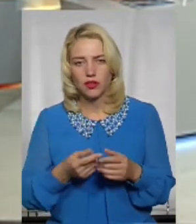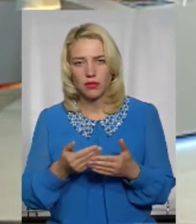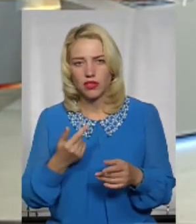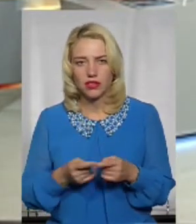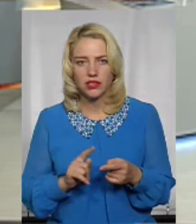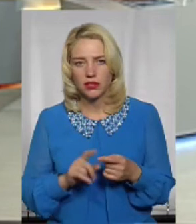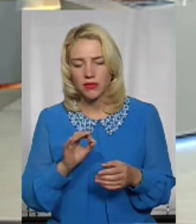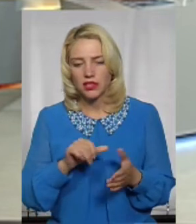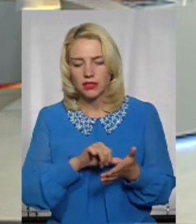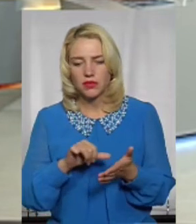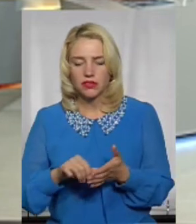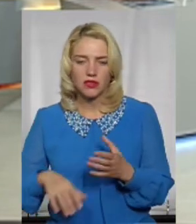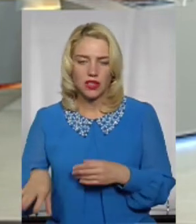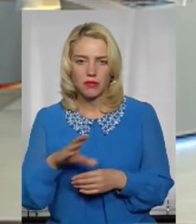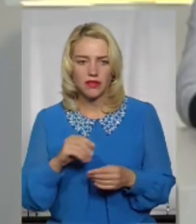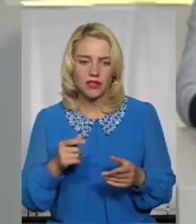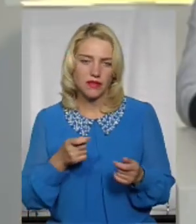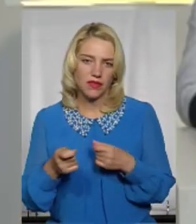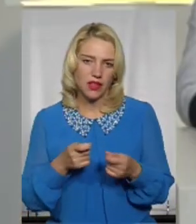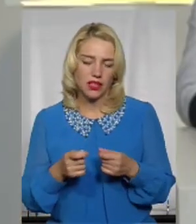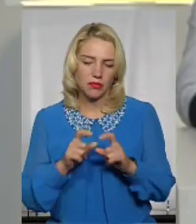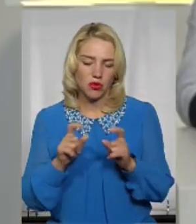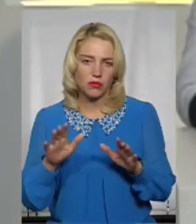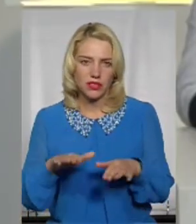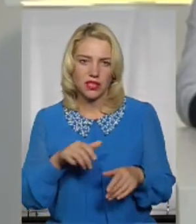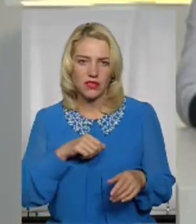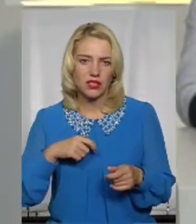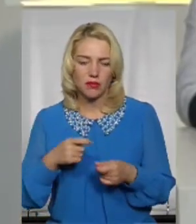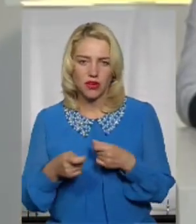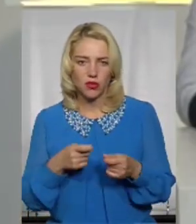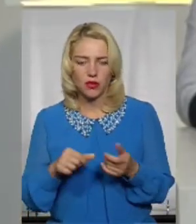з представниками всіх гілок влади, органами місцевого самоврядування,